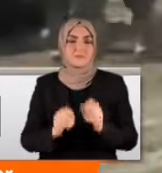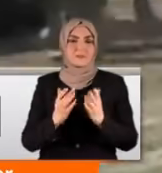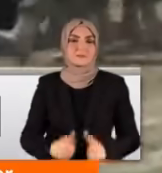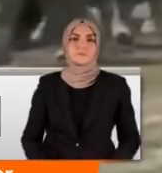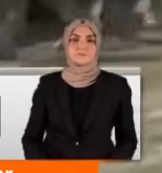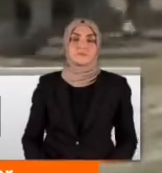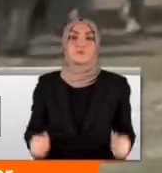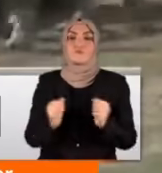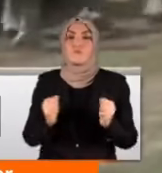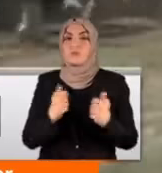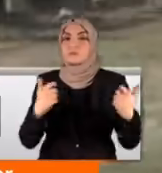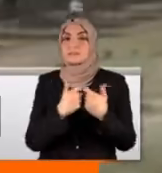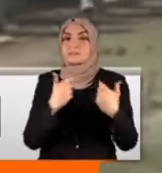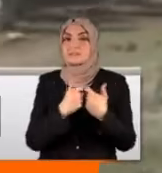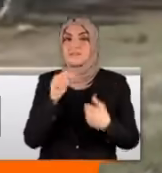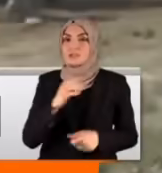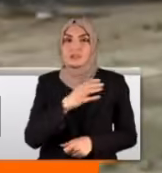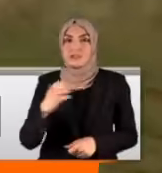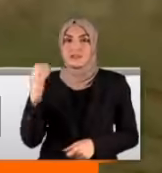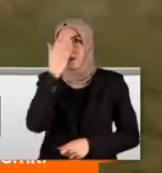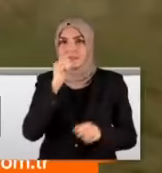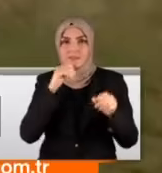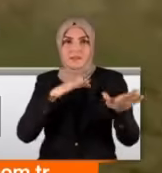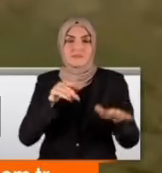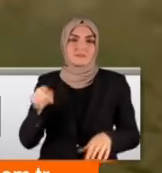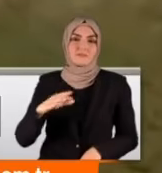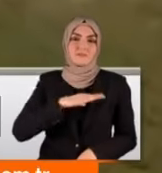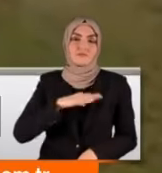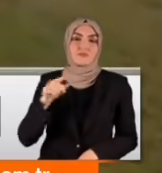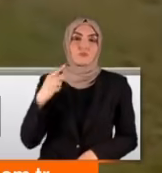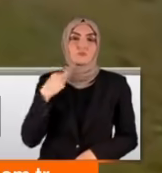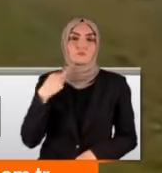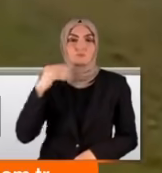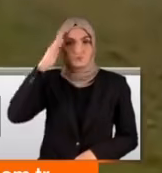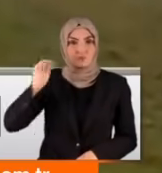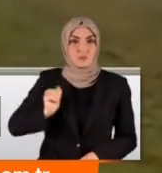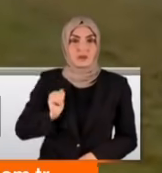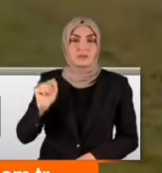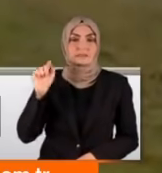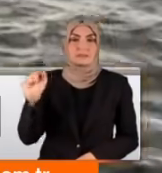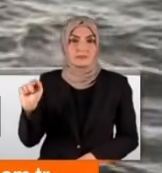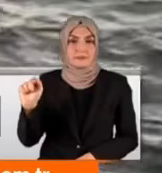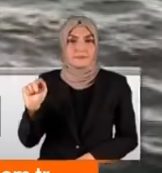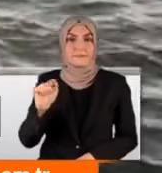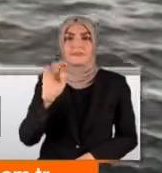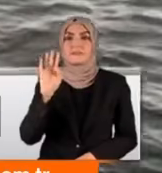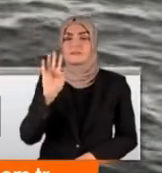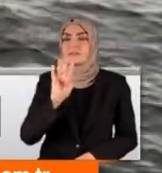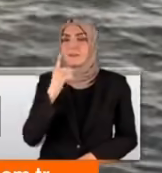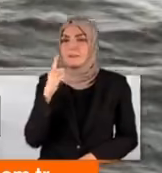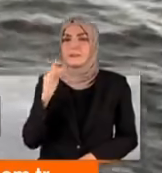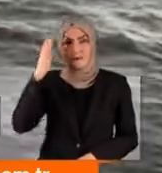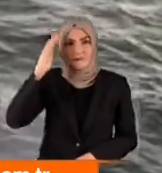bu Soğuk Savaş etkisini Karadeniz'de gösterdi Rus ordusu zaten dolması 60041 askerlik sığınak